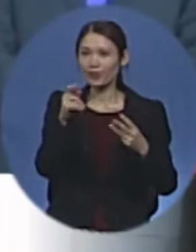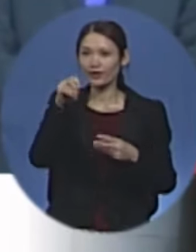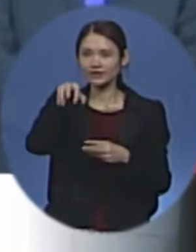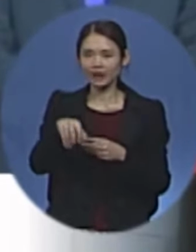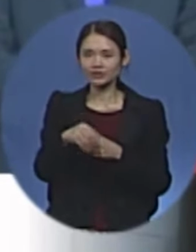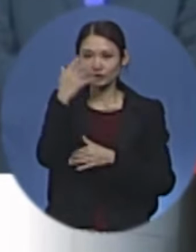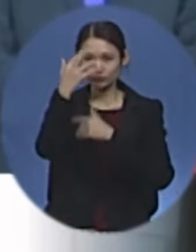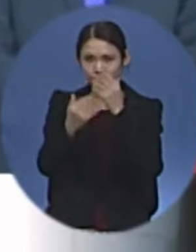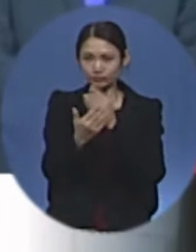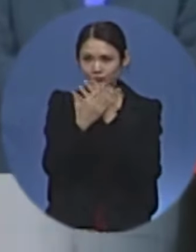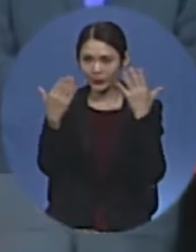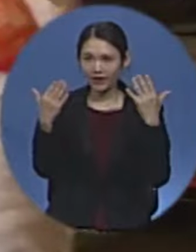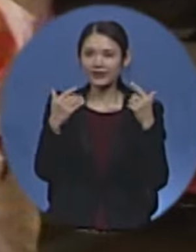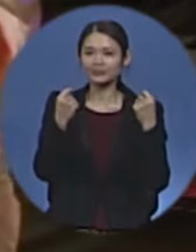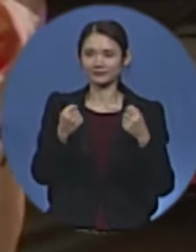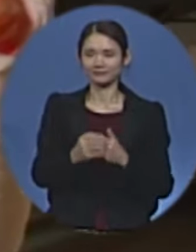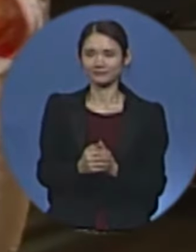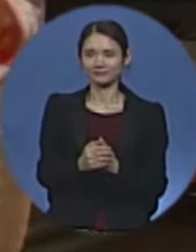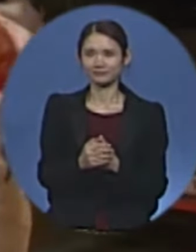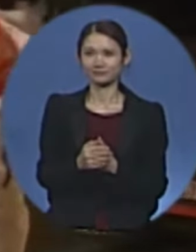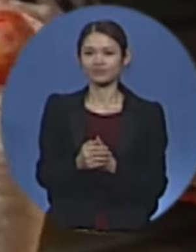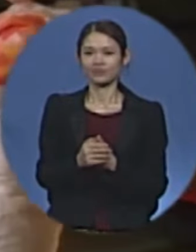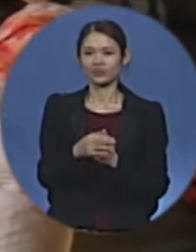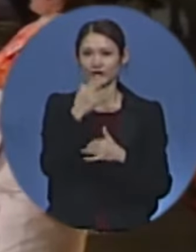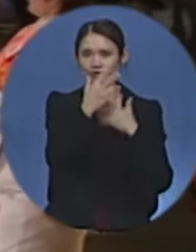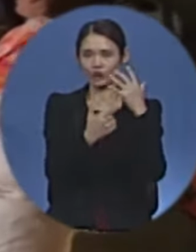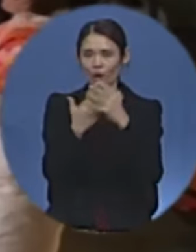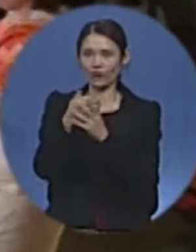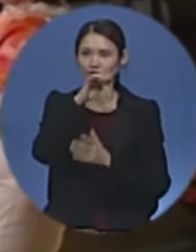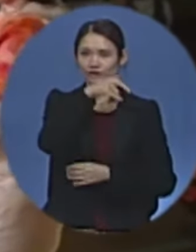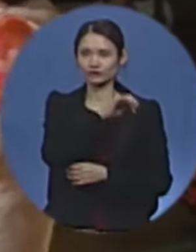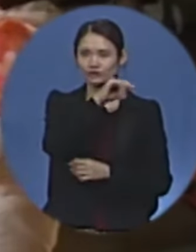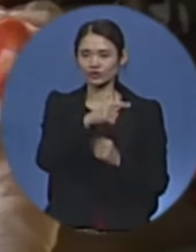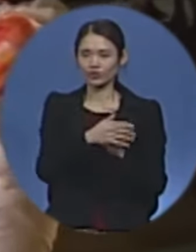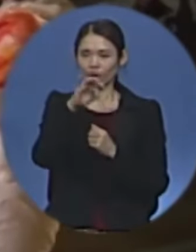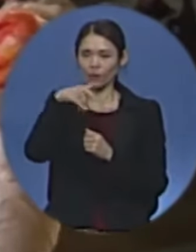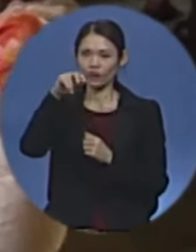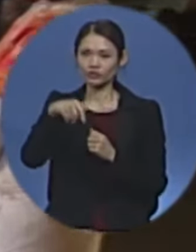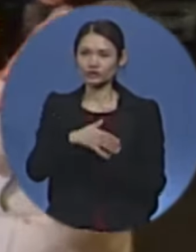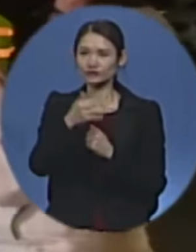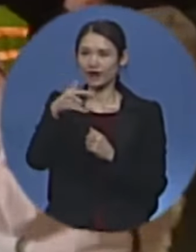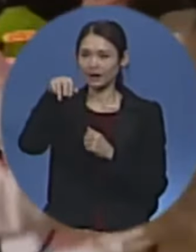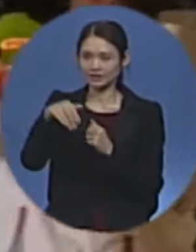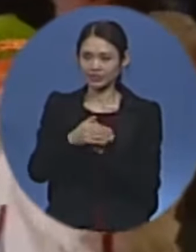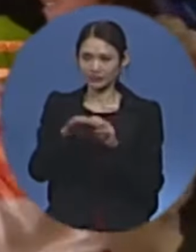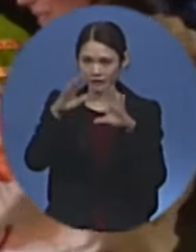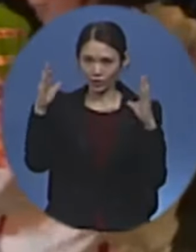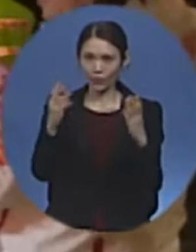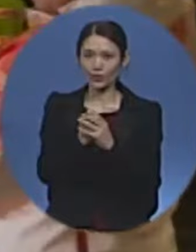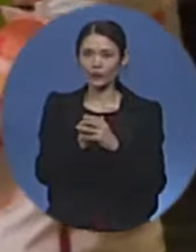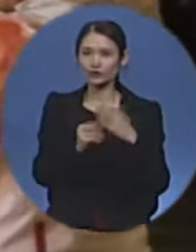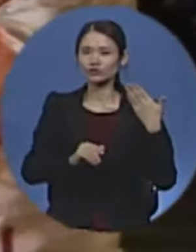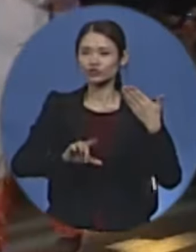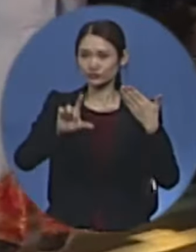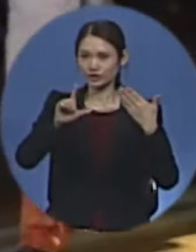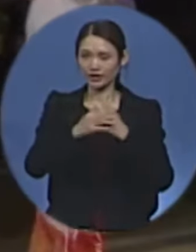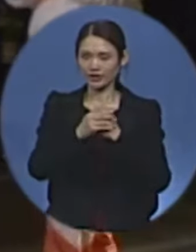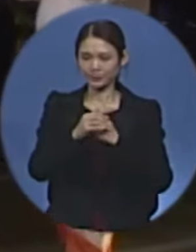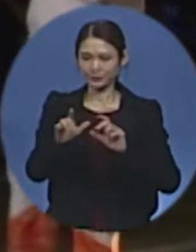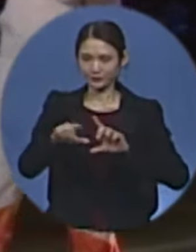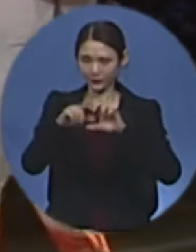불을 밝히게 될 것입니다. 한편 성화는 춘천, 원주, 정선, 강릉을 거쳐 9일 평창에서